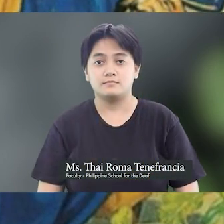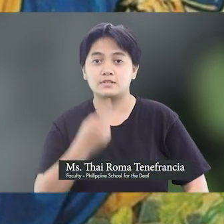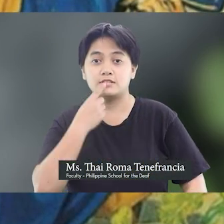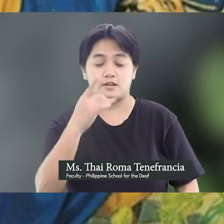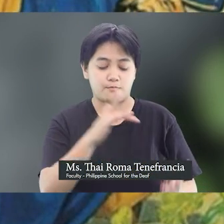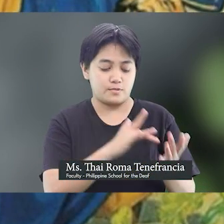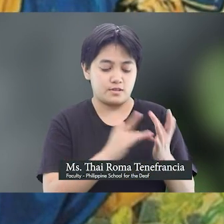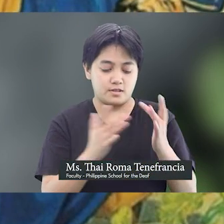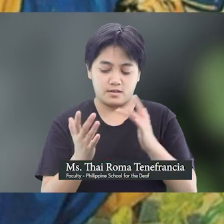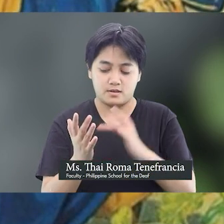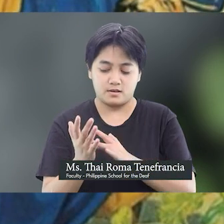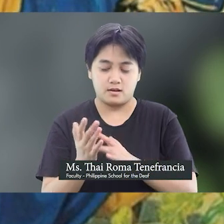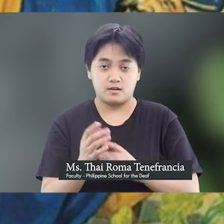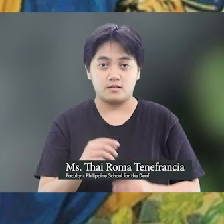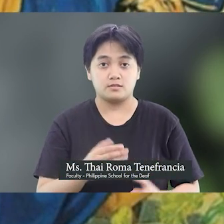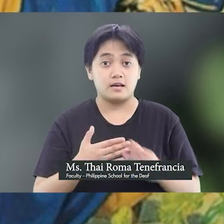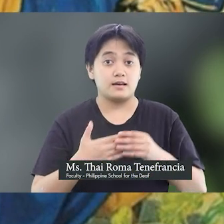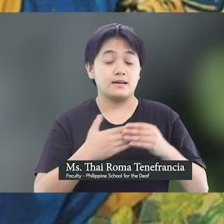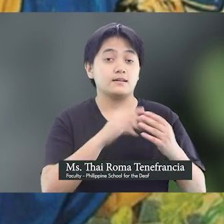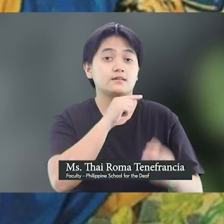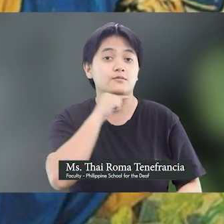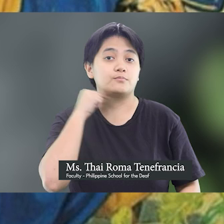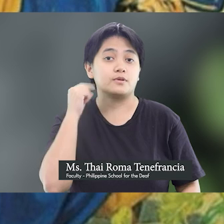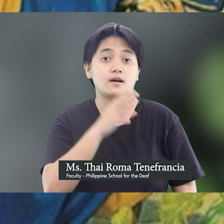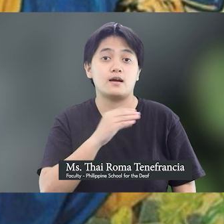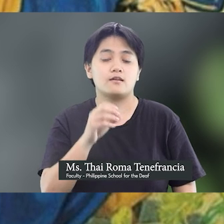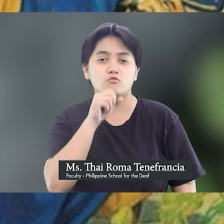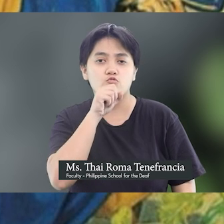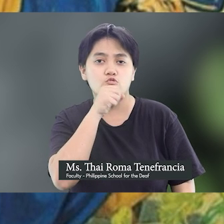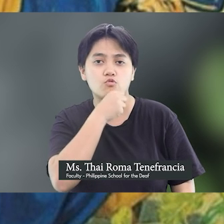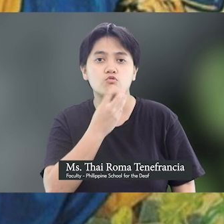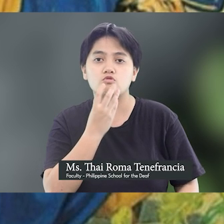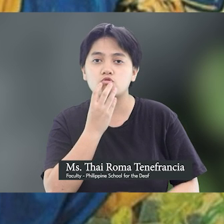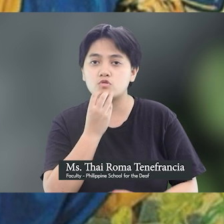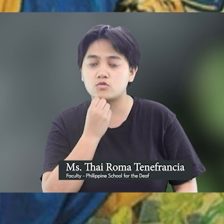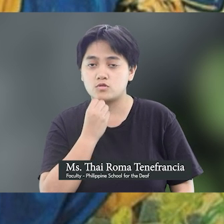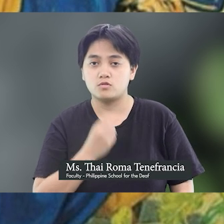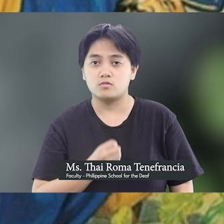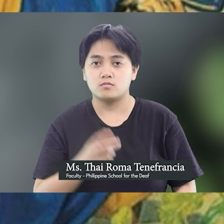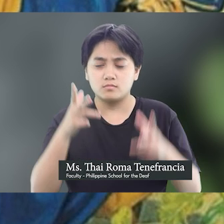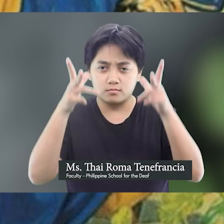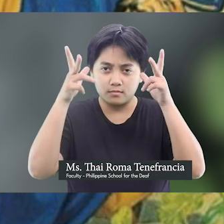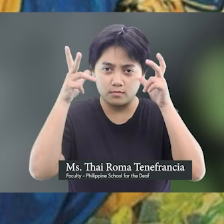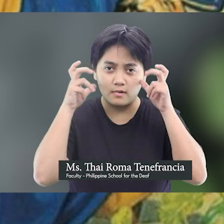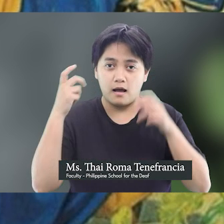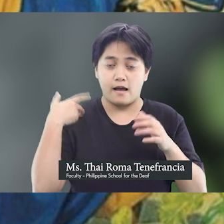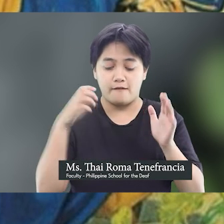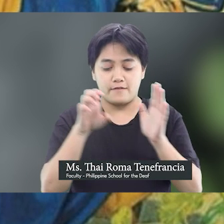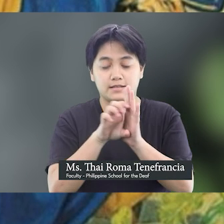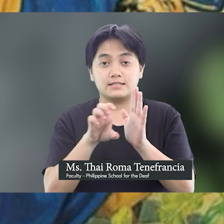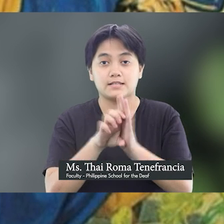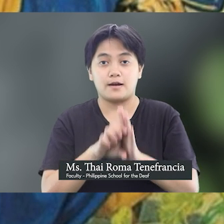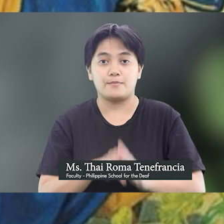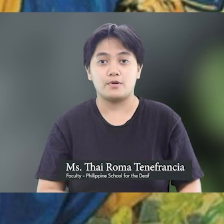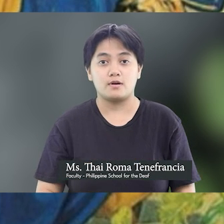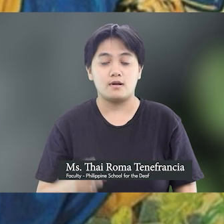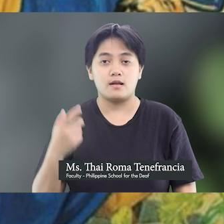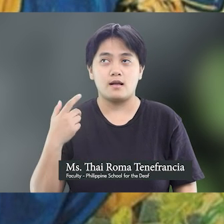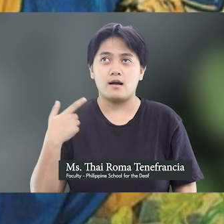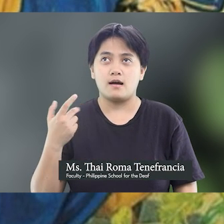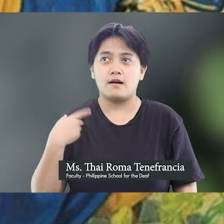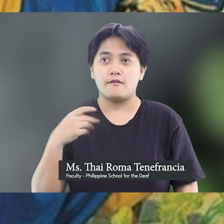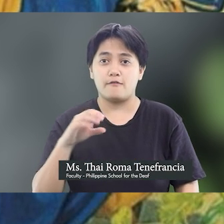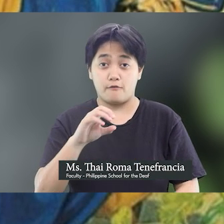Sinabi ni Jesus sa mga punong pari at mga matatanda ng mga Hudyo, "Makinig kayo sa isa pang halimbawa. May